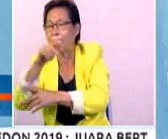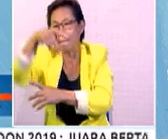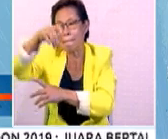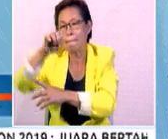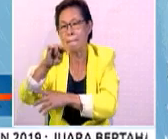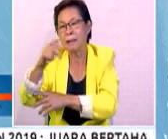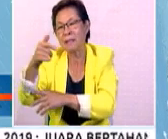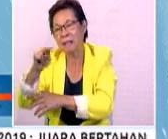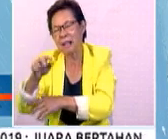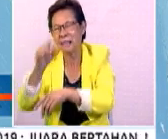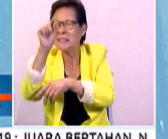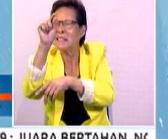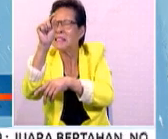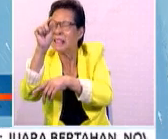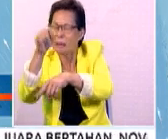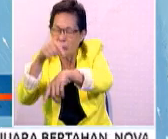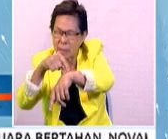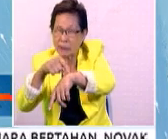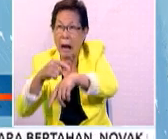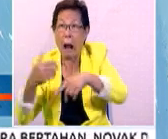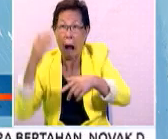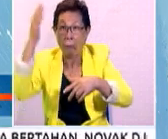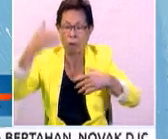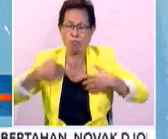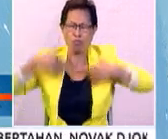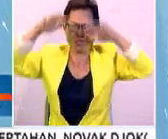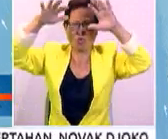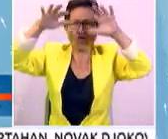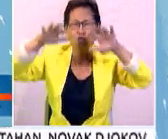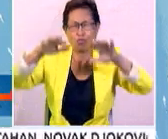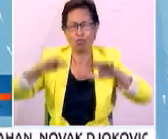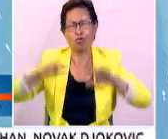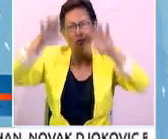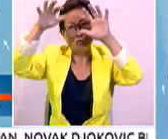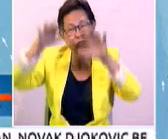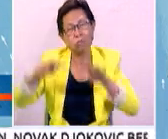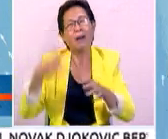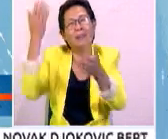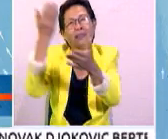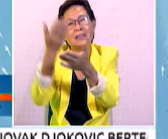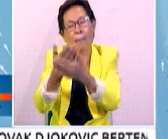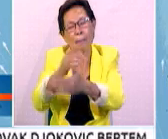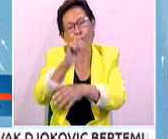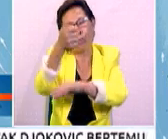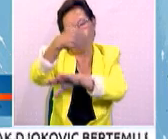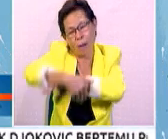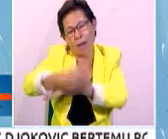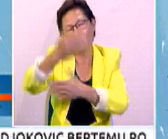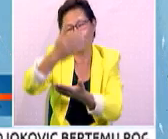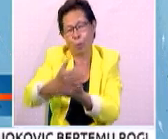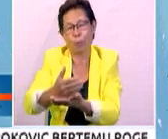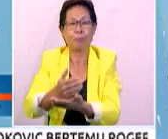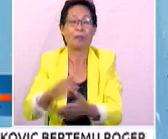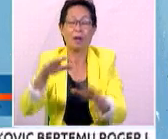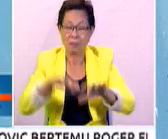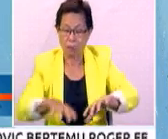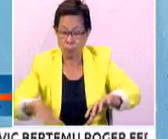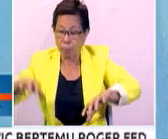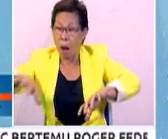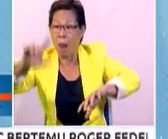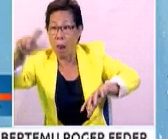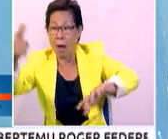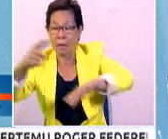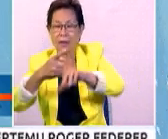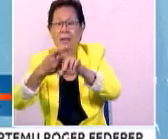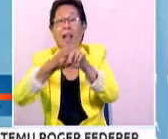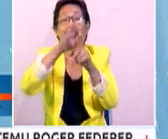dalam sedikit masa lagi akan mengalami cuaca yang sama, dijangka sehinggalah ke jam 10 malam ini. Kawasan-kawasan lain dari